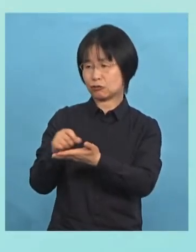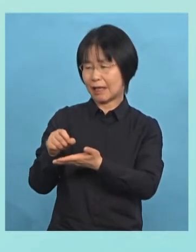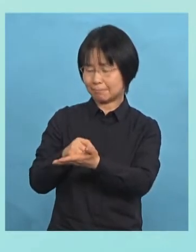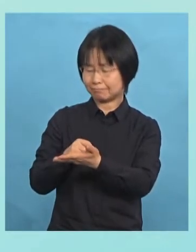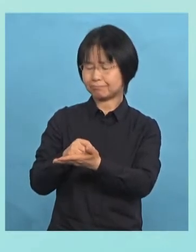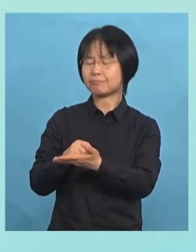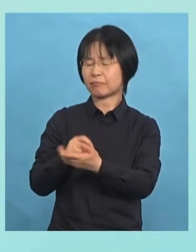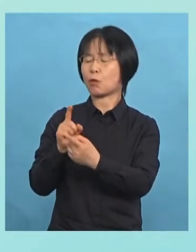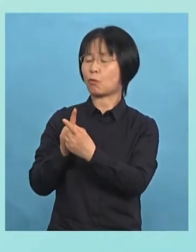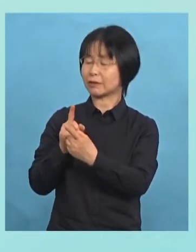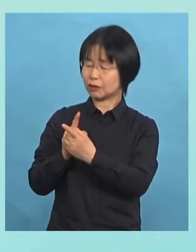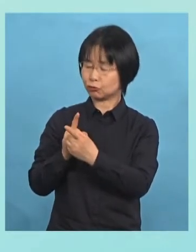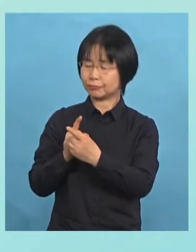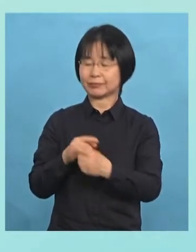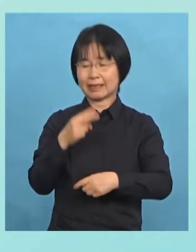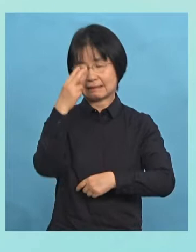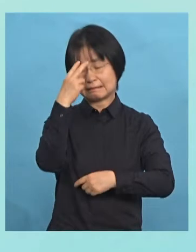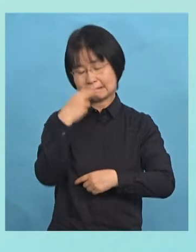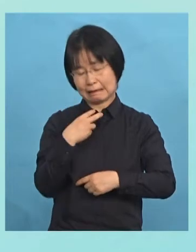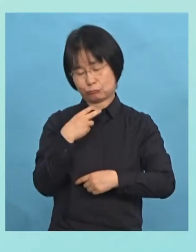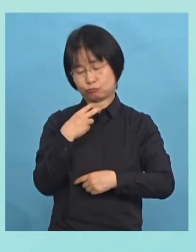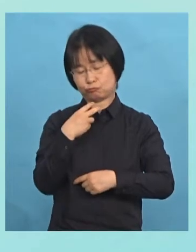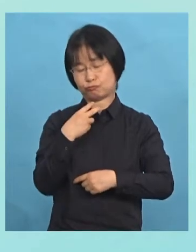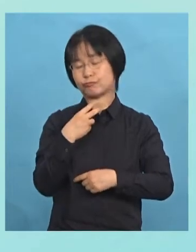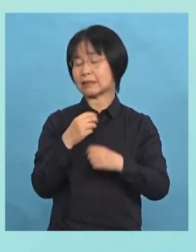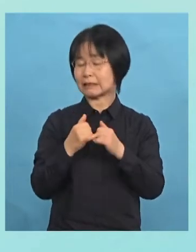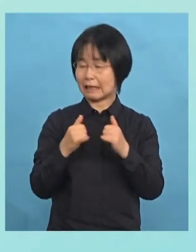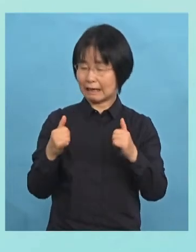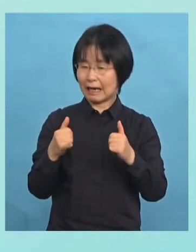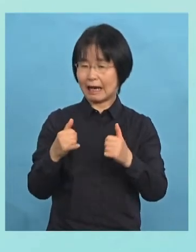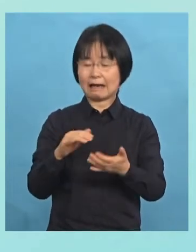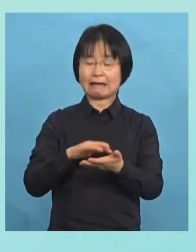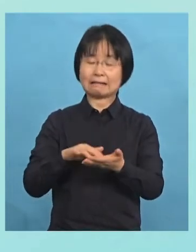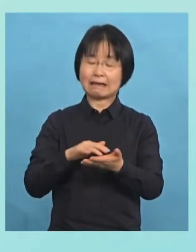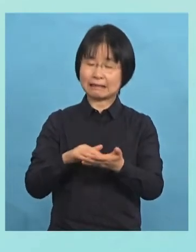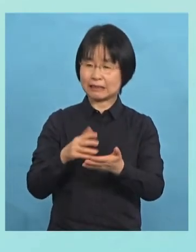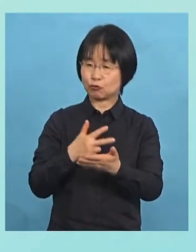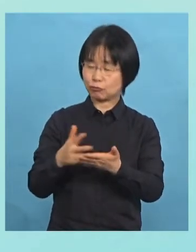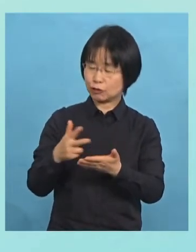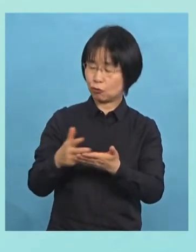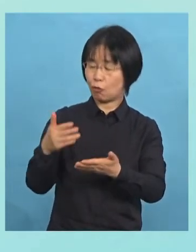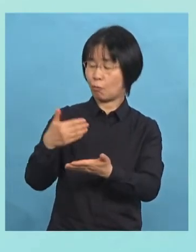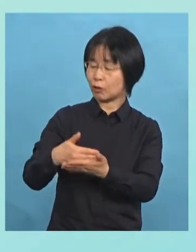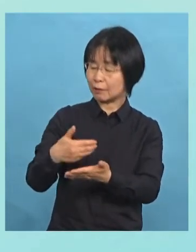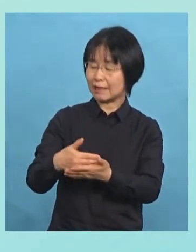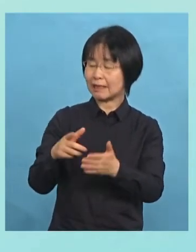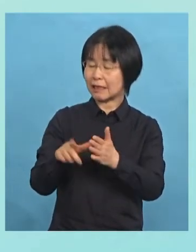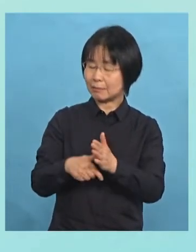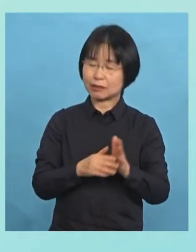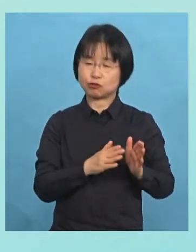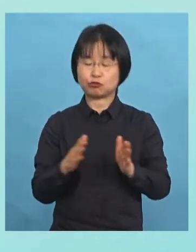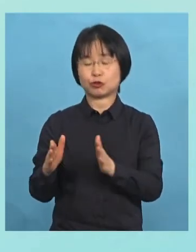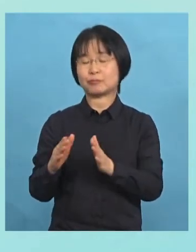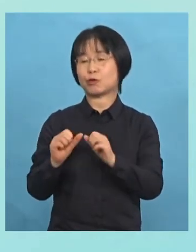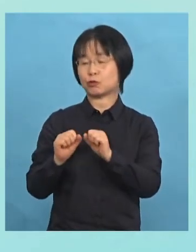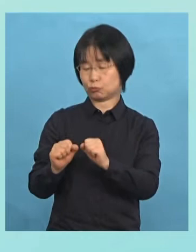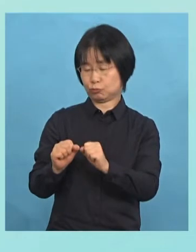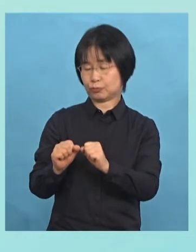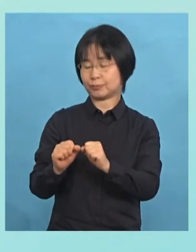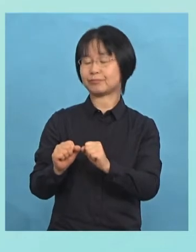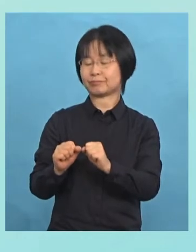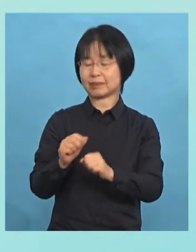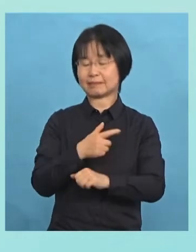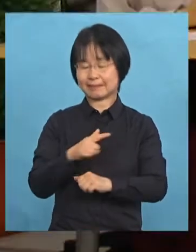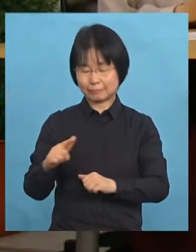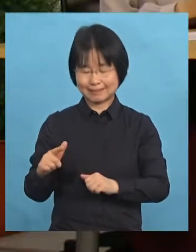ることや、視覚障害のある人から展示の資料を求められた場合に用意をすることなどが挙げられます